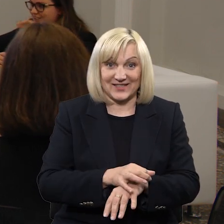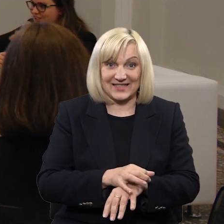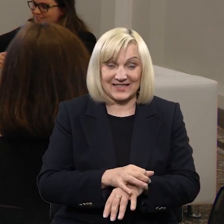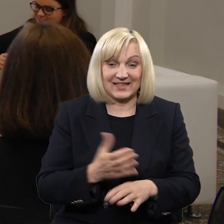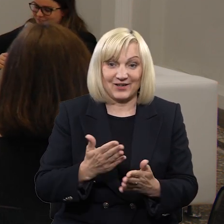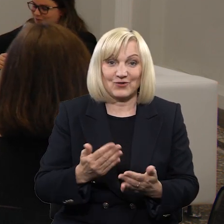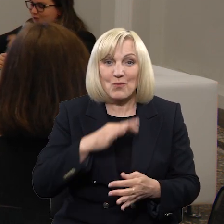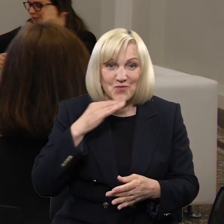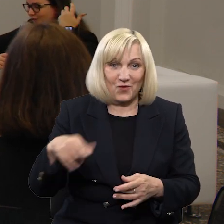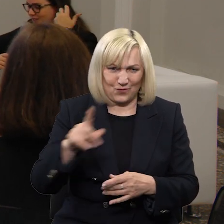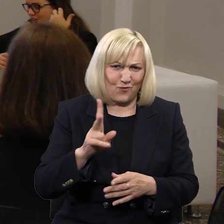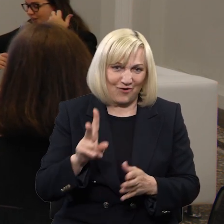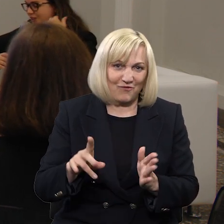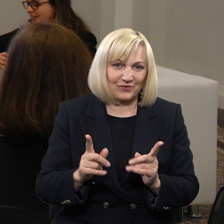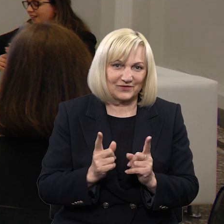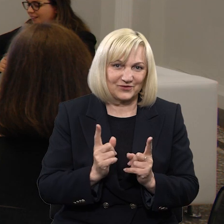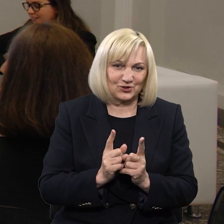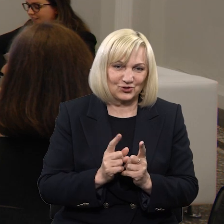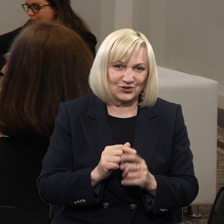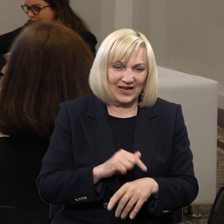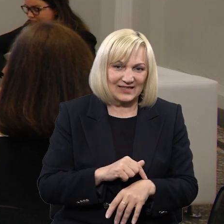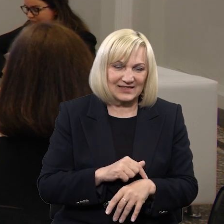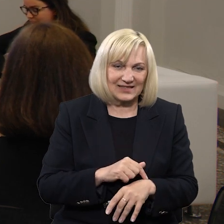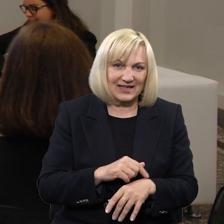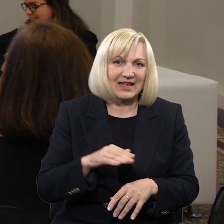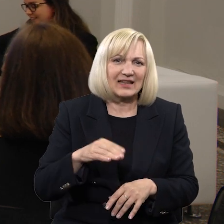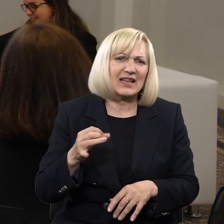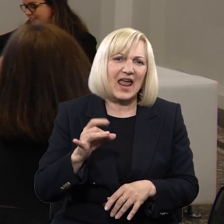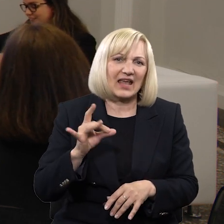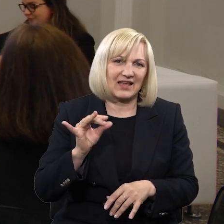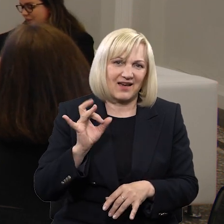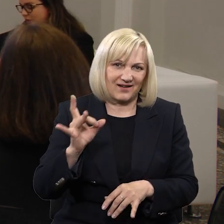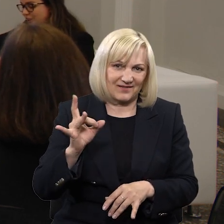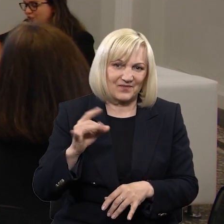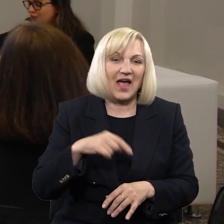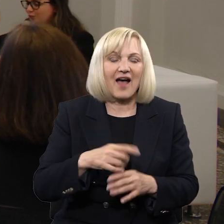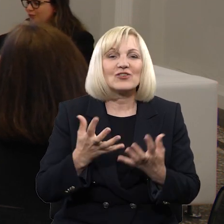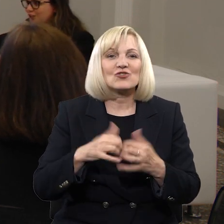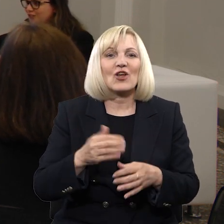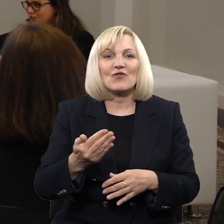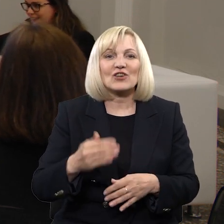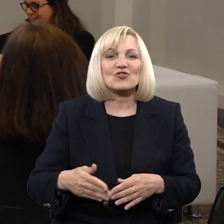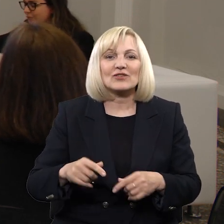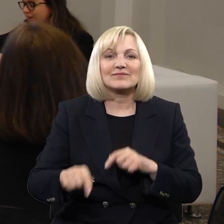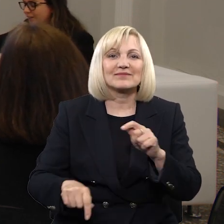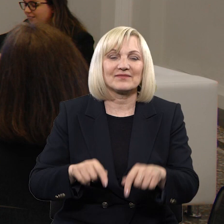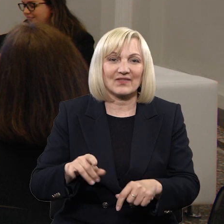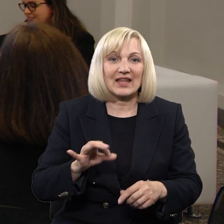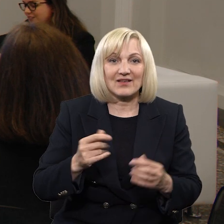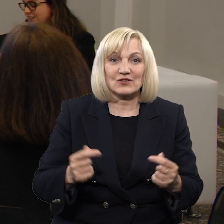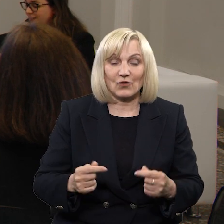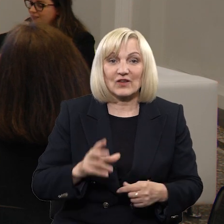которые сейчас достаточно много у кого встречаются трекеры так называемые они считывают ваши движения